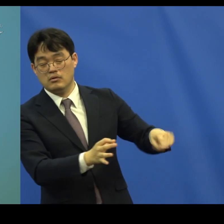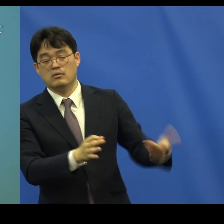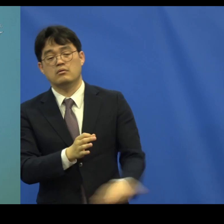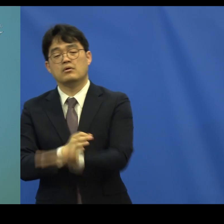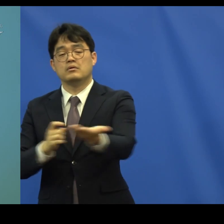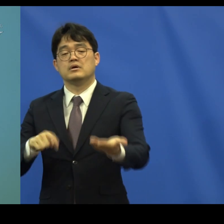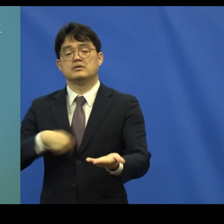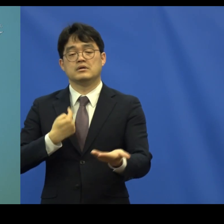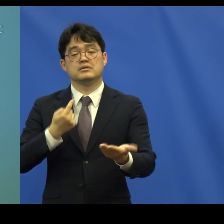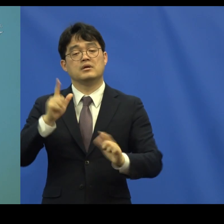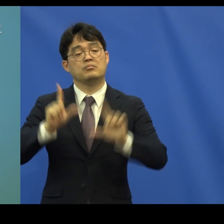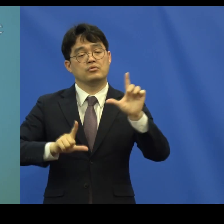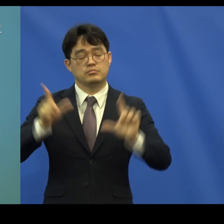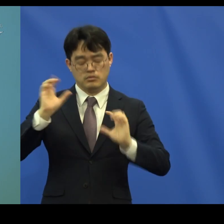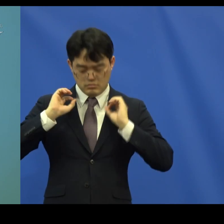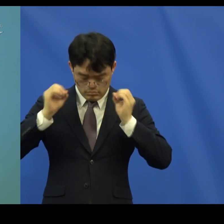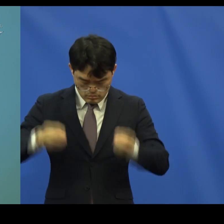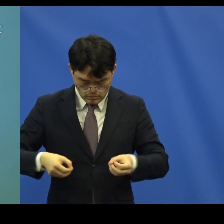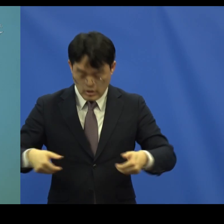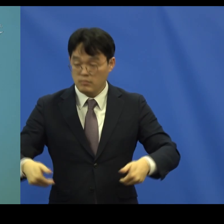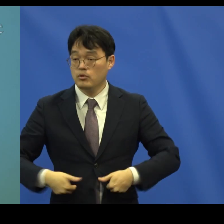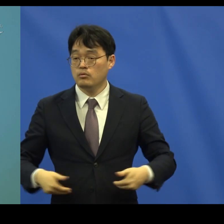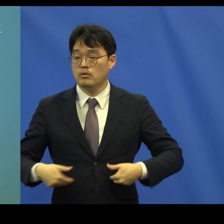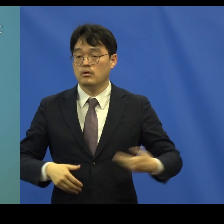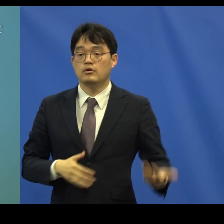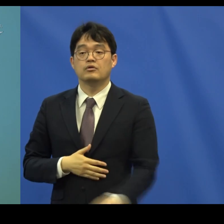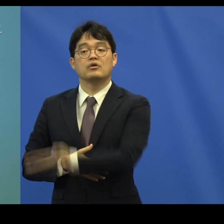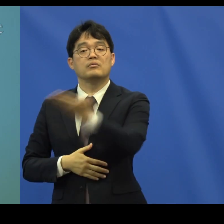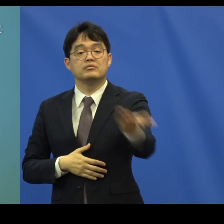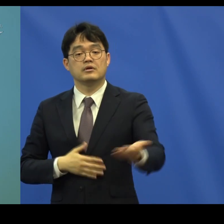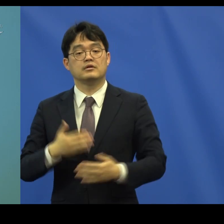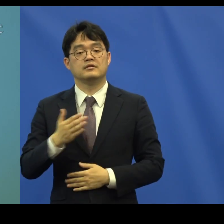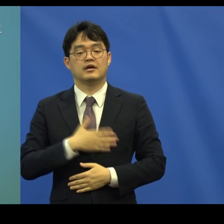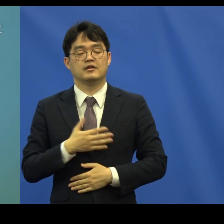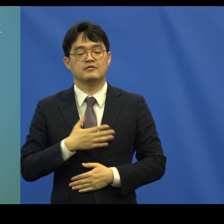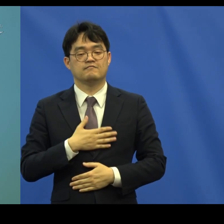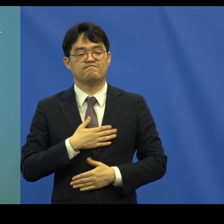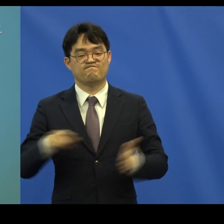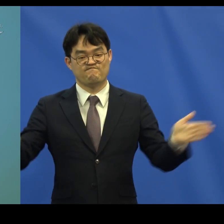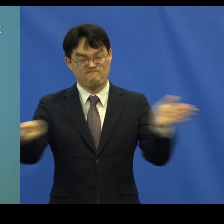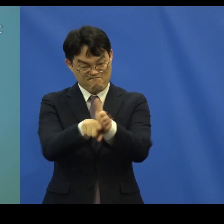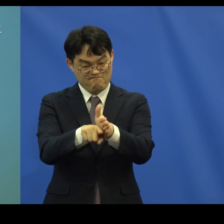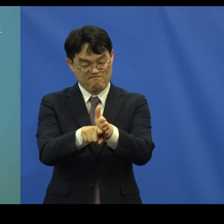필요가 있어요. 나는 살아있는 신자인가?